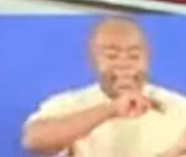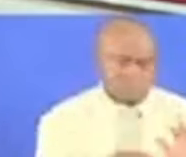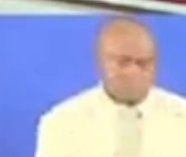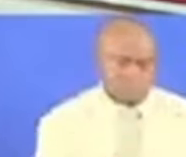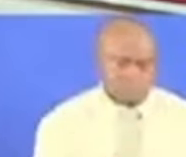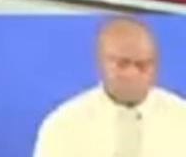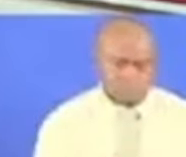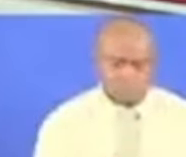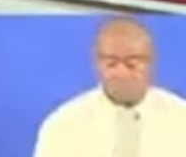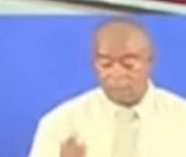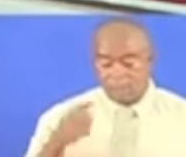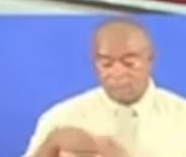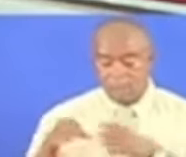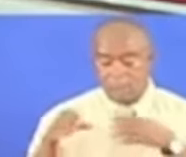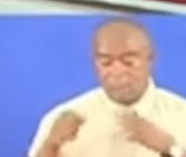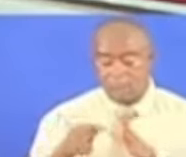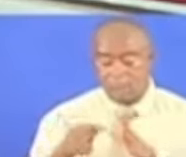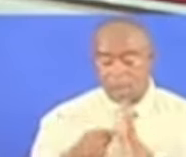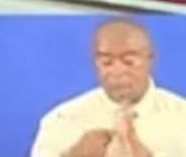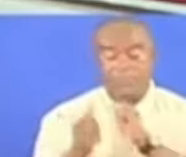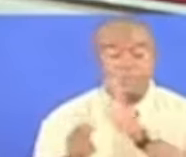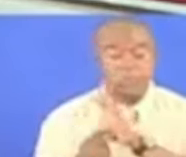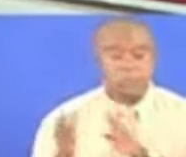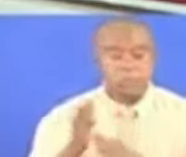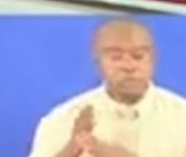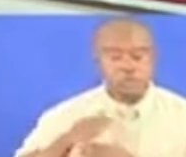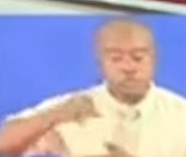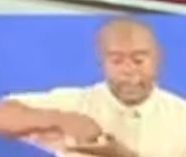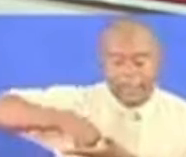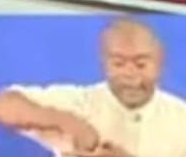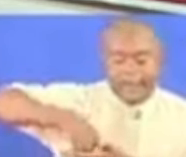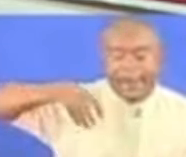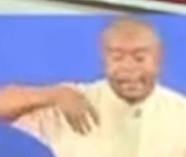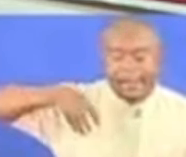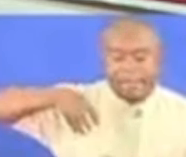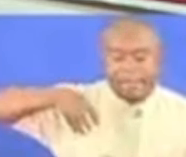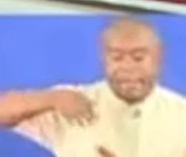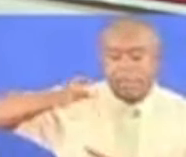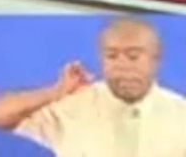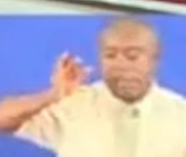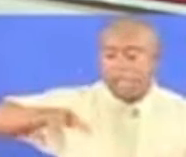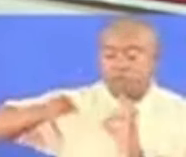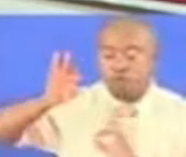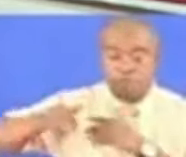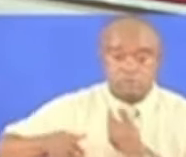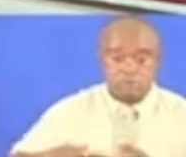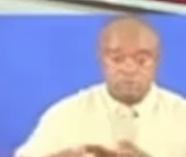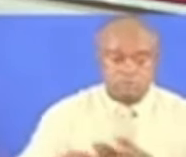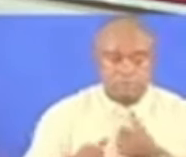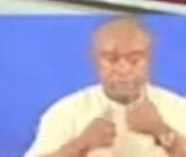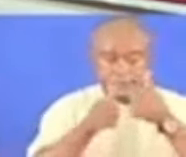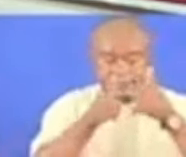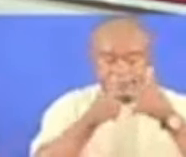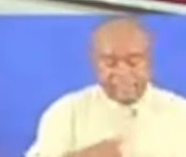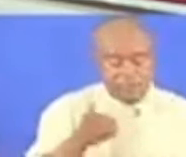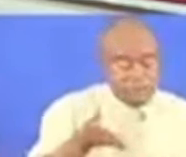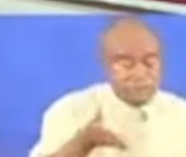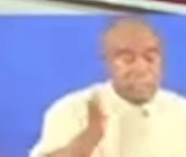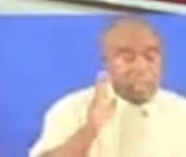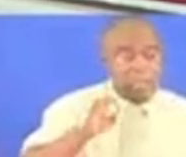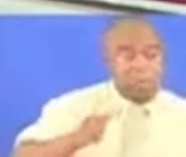kanuni Ya 17 Ya kanuni ya sher za ghar za uch magu tangazo la serik namba 246 la